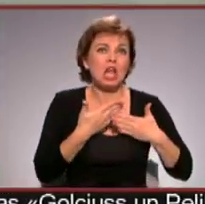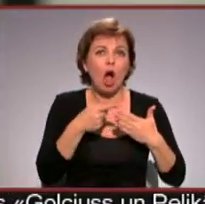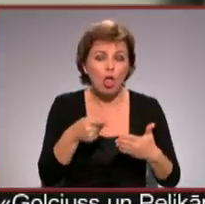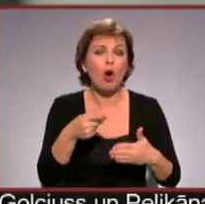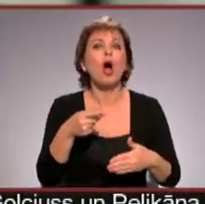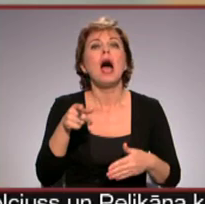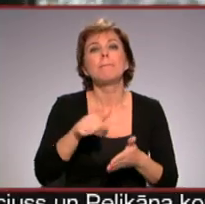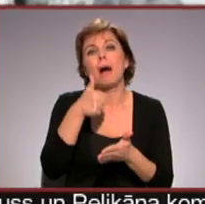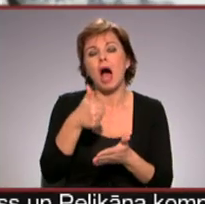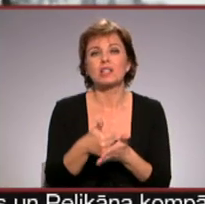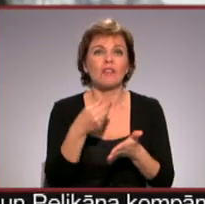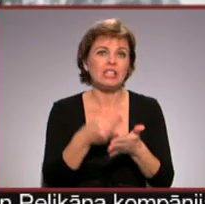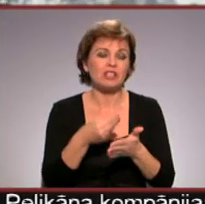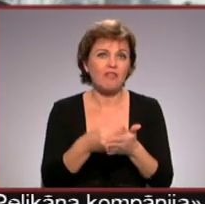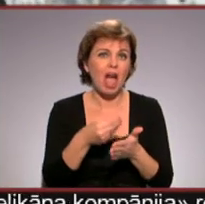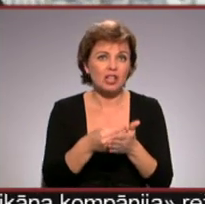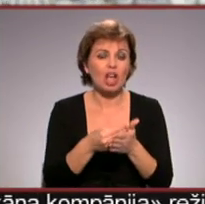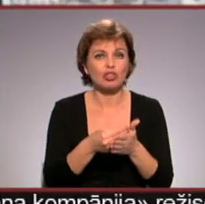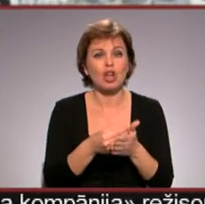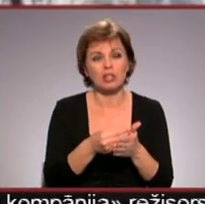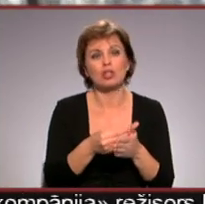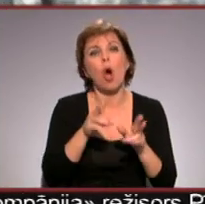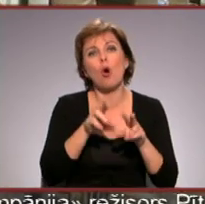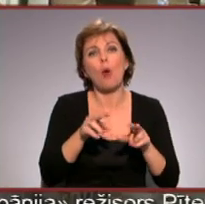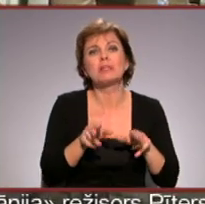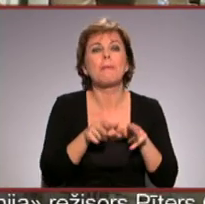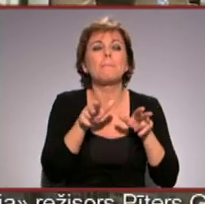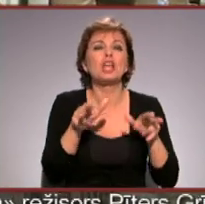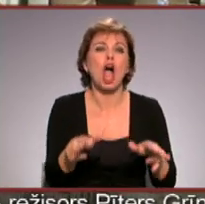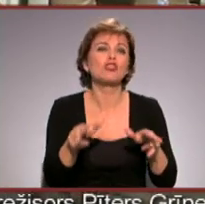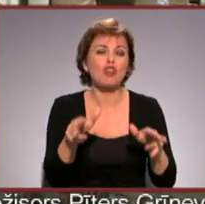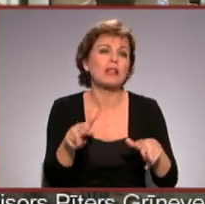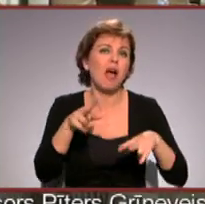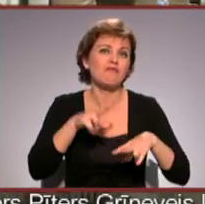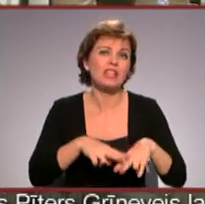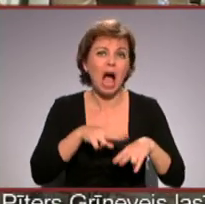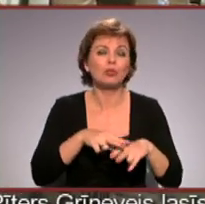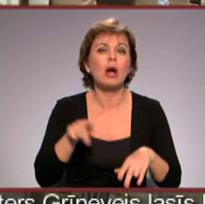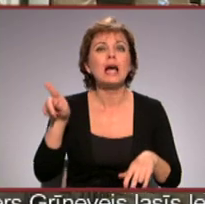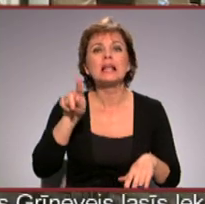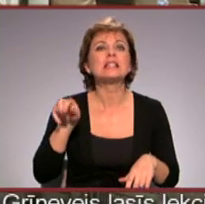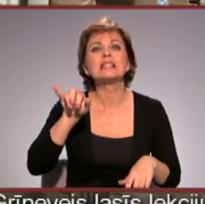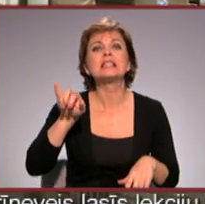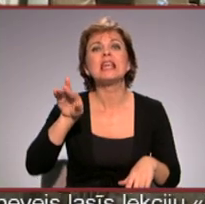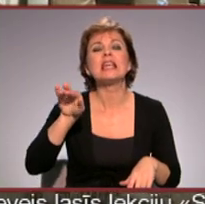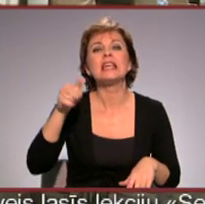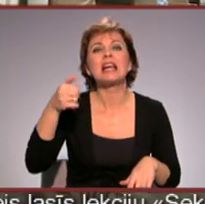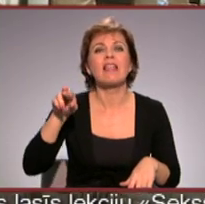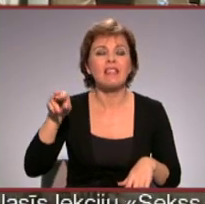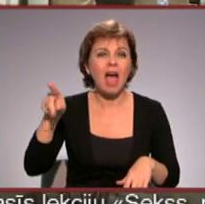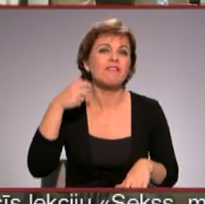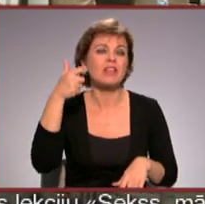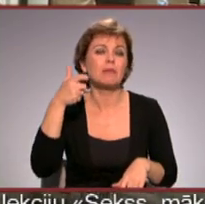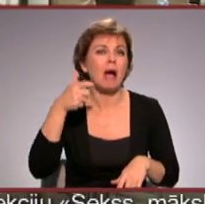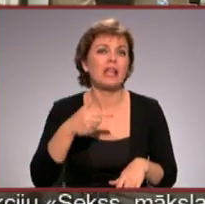Ģelze šogad pārstāv izvērtēšanas komisijas priekšsēdētājas vietu. Katrā ziņā, es domāju, Signs filmā ir lielākas iespējas,